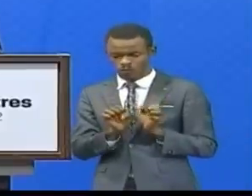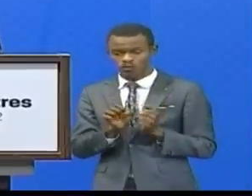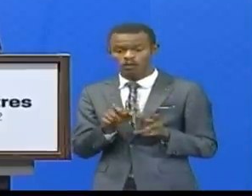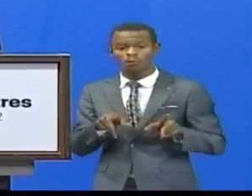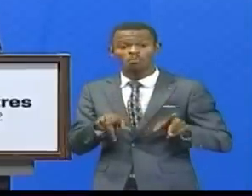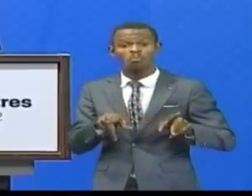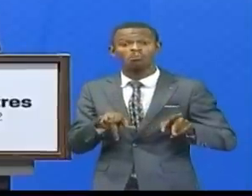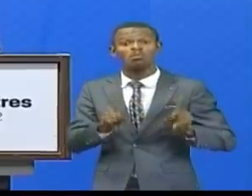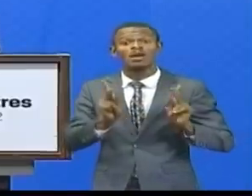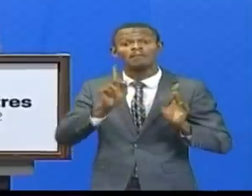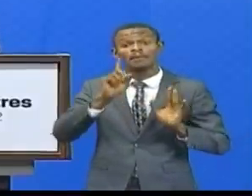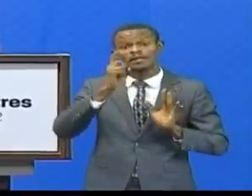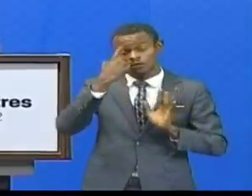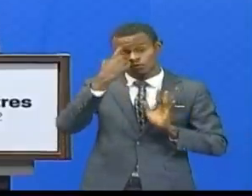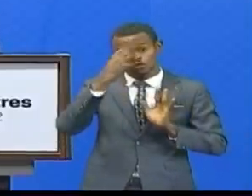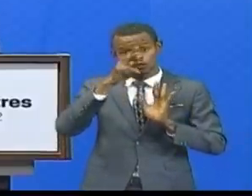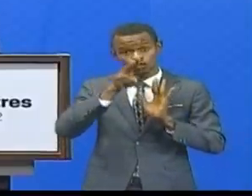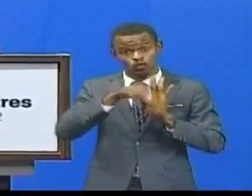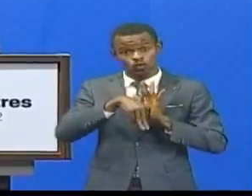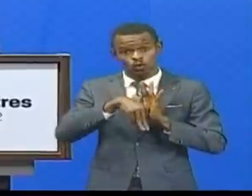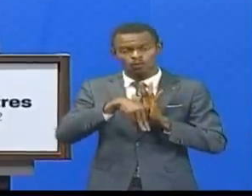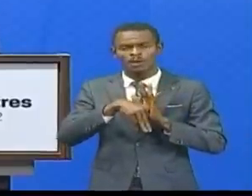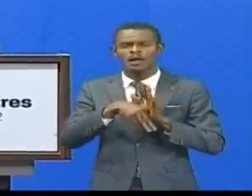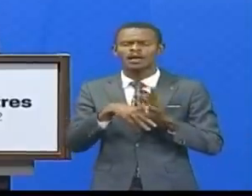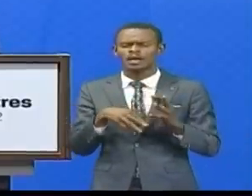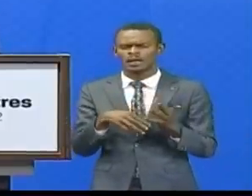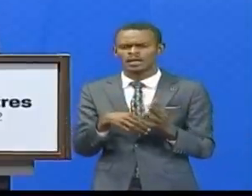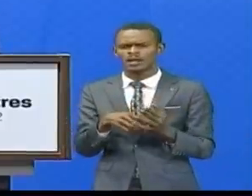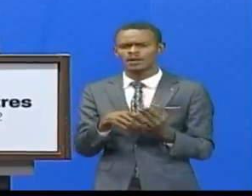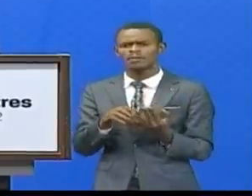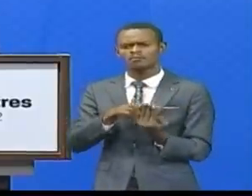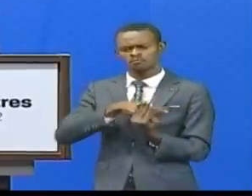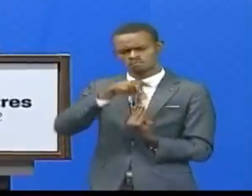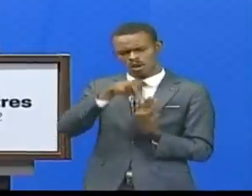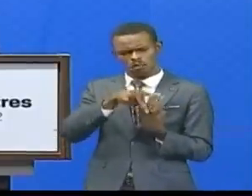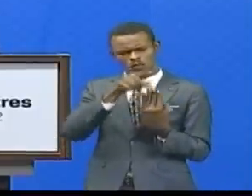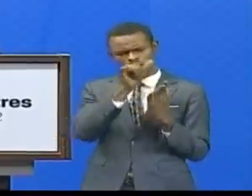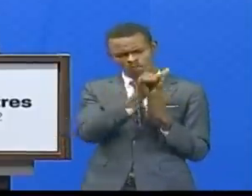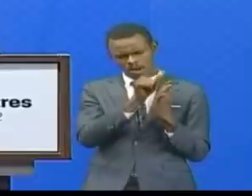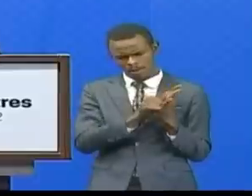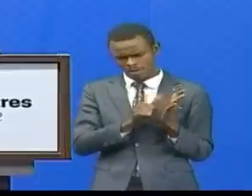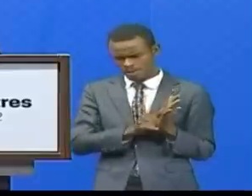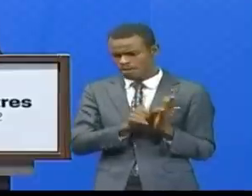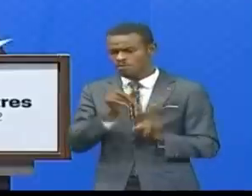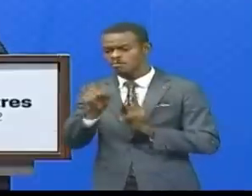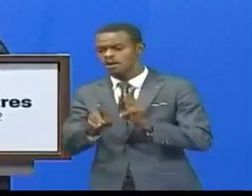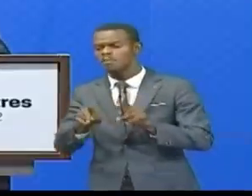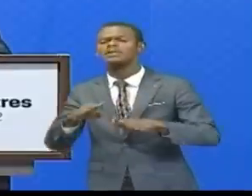de redevabilité en toute transparence vis-à-vis du peuple.